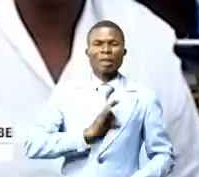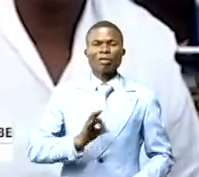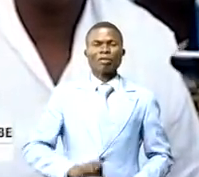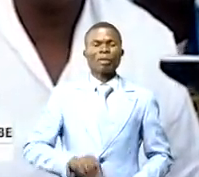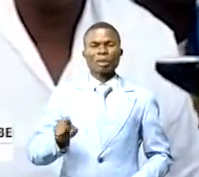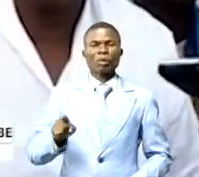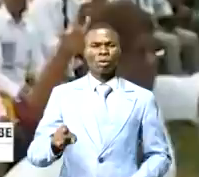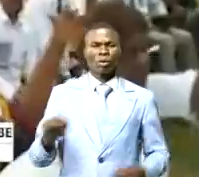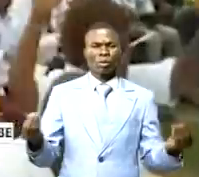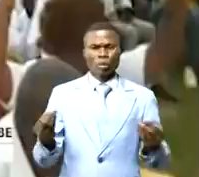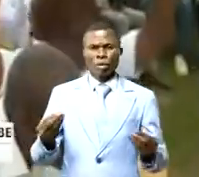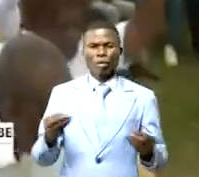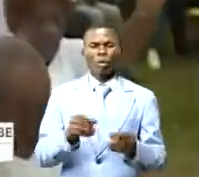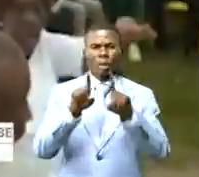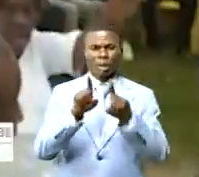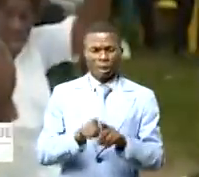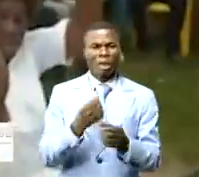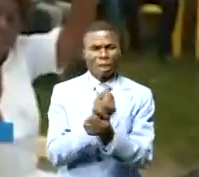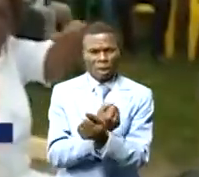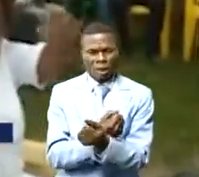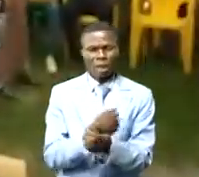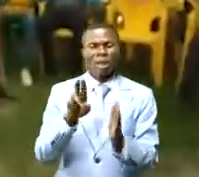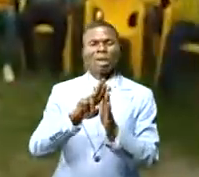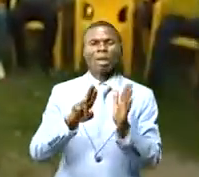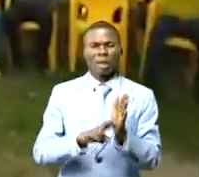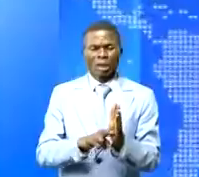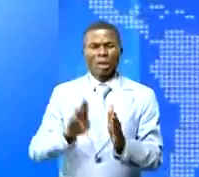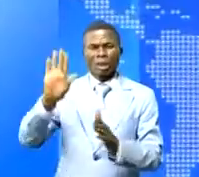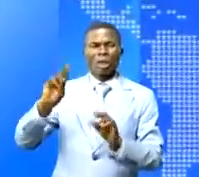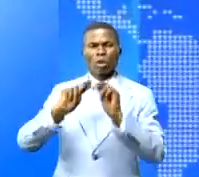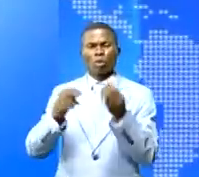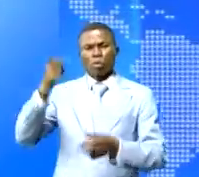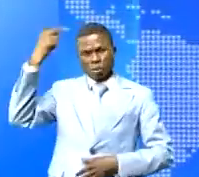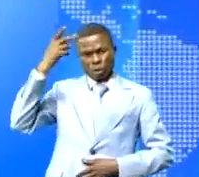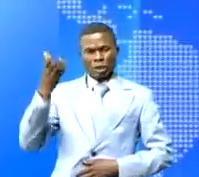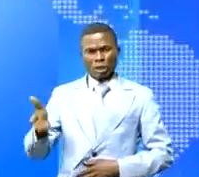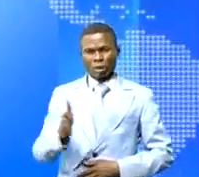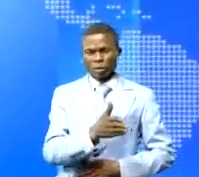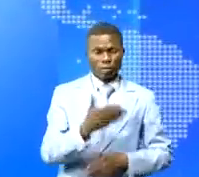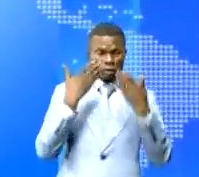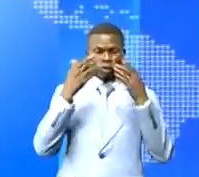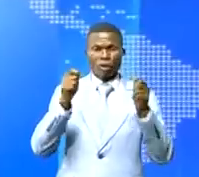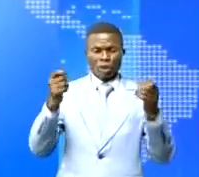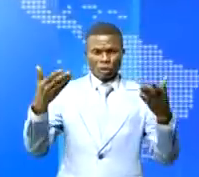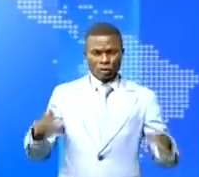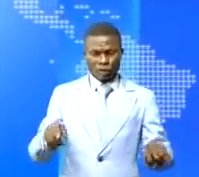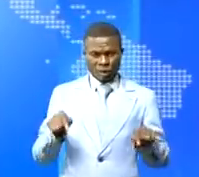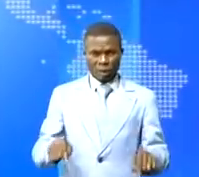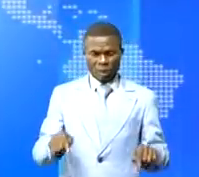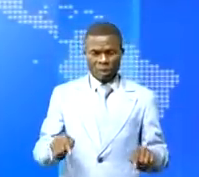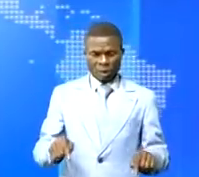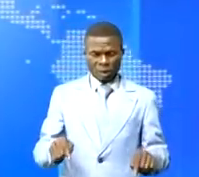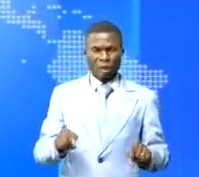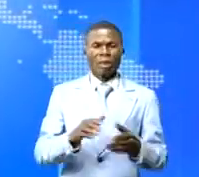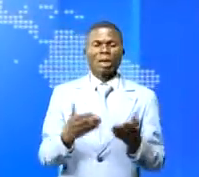Félix-Antoine Tshisekedi Tshilombo et à respecter les règlements du parti. C'est par ici que nous bouclons cette